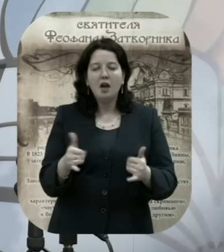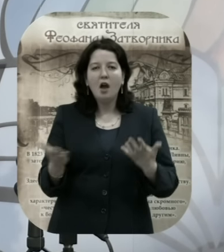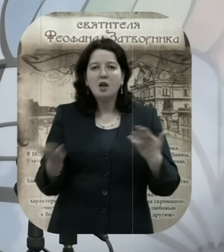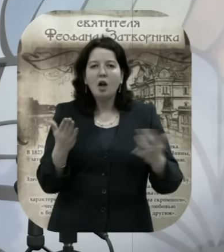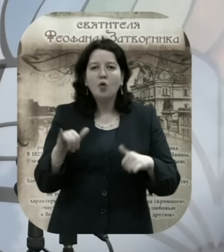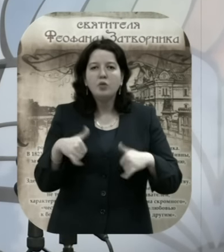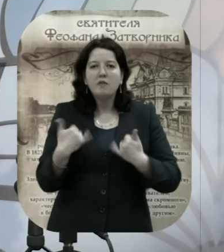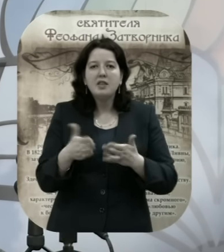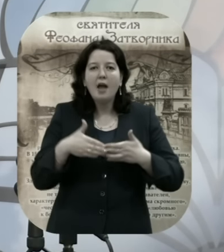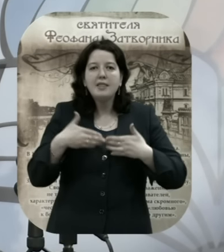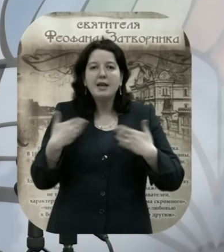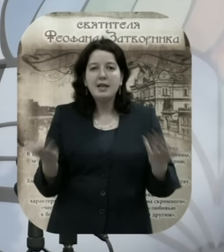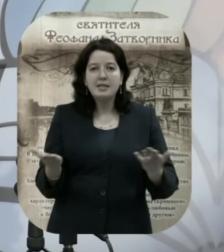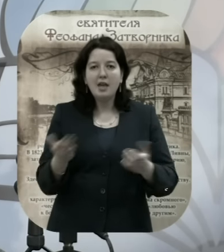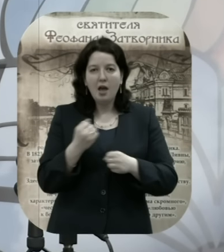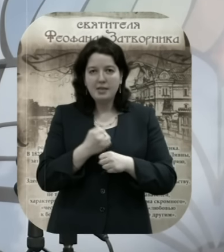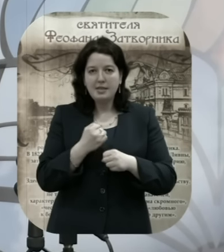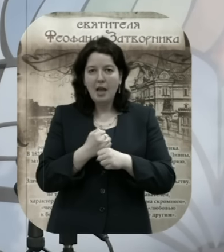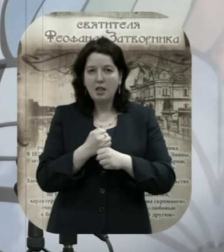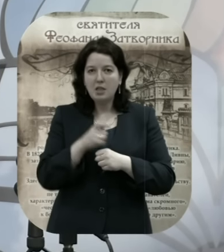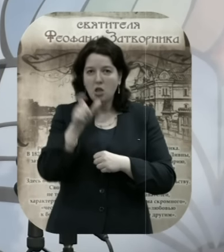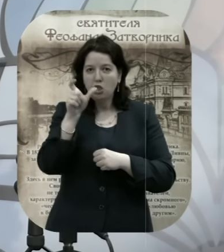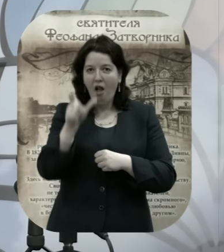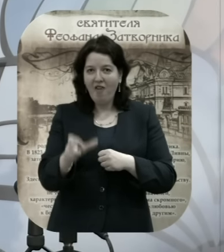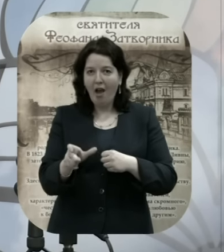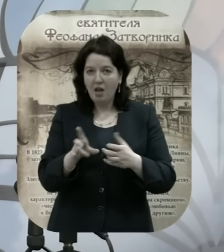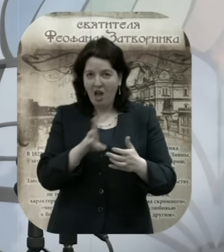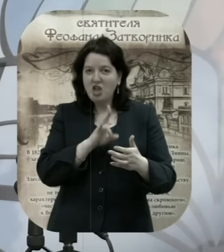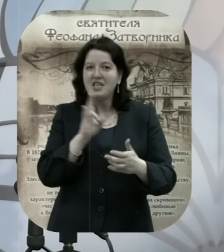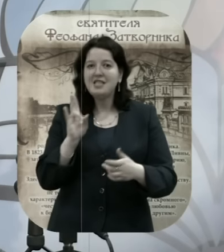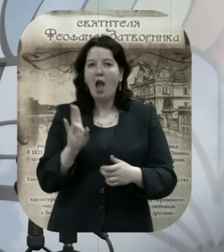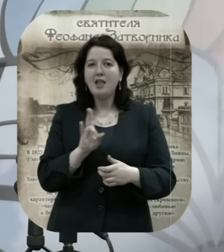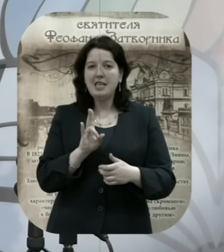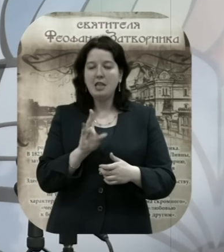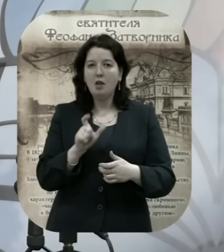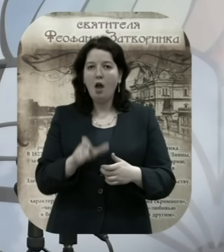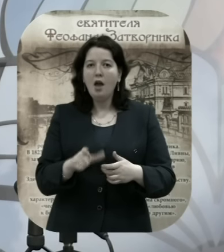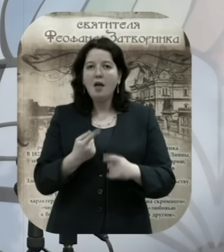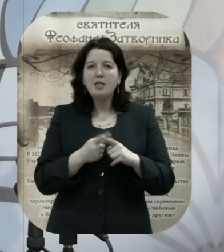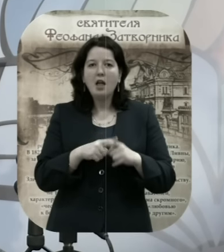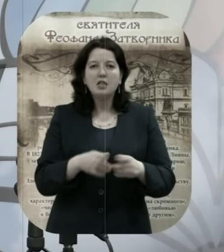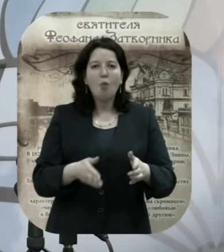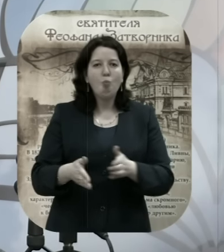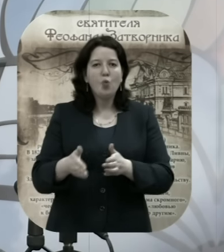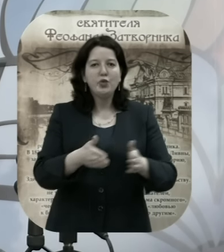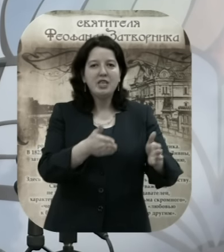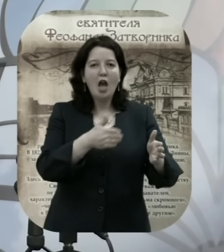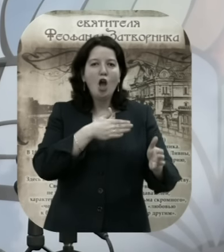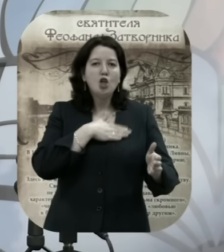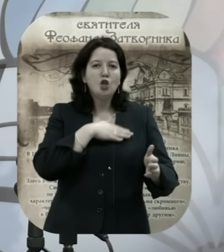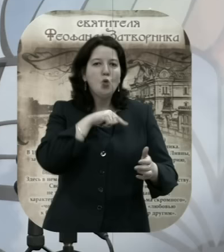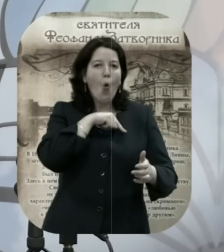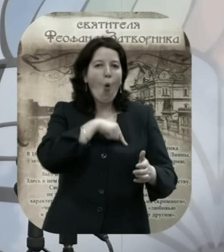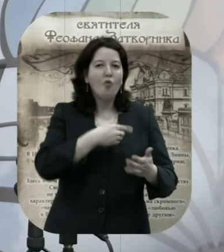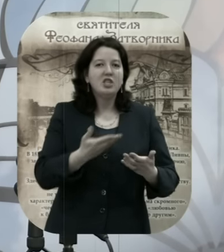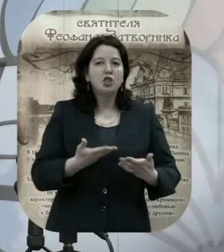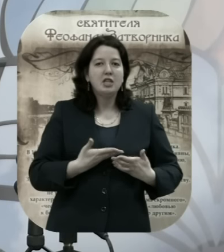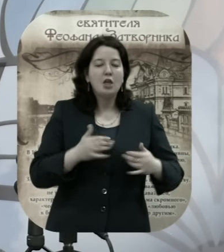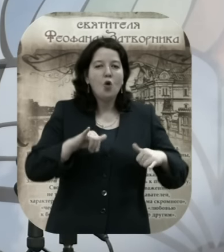удивительное открытие, какое делает христианин вот на этом пути духовной жизни. Поразительное.